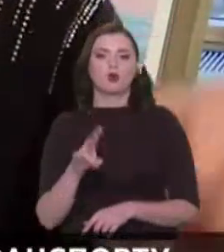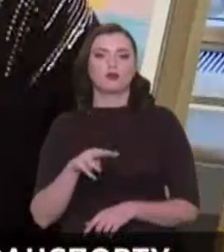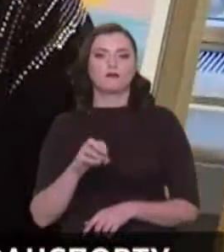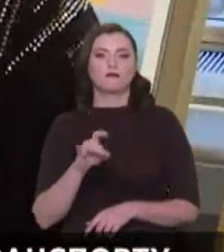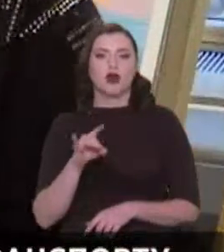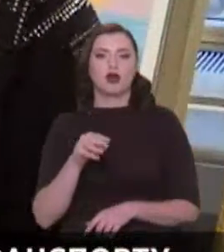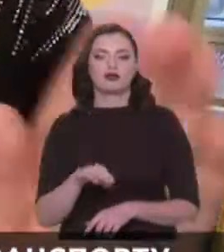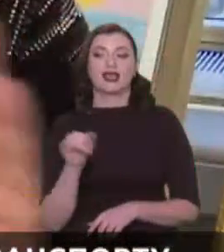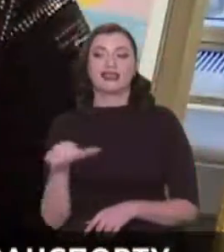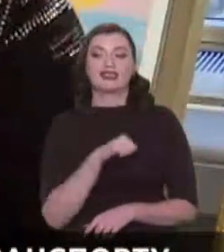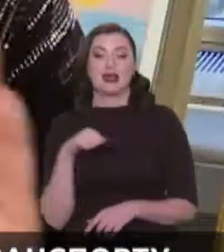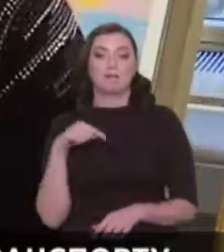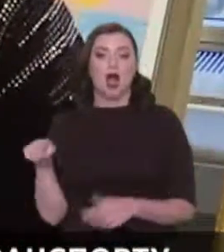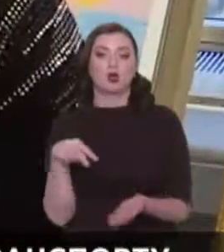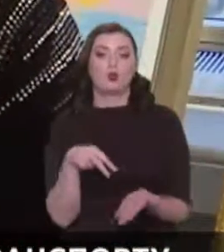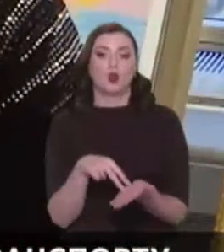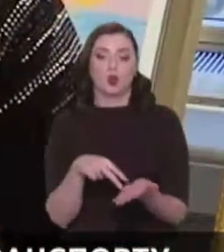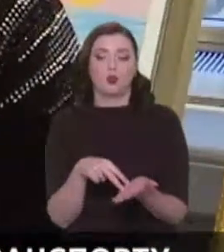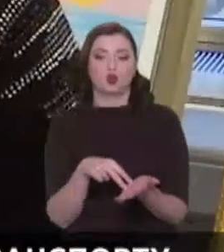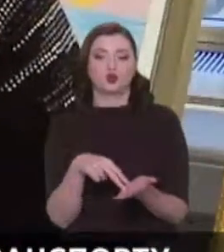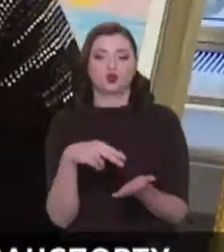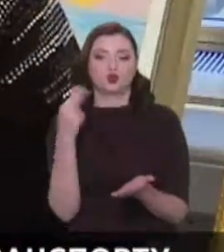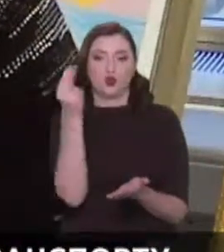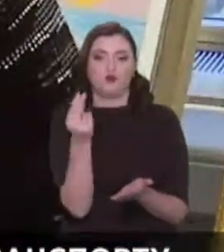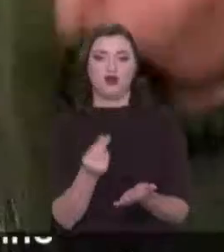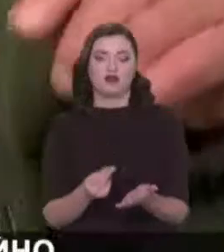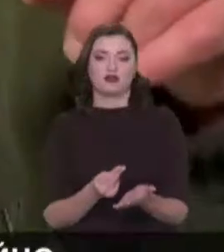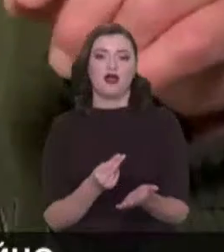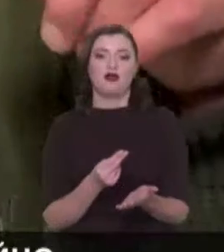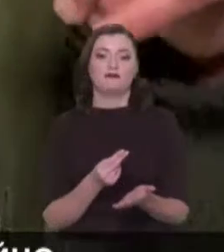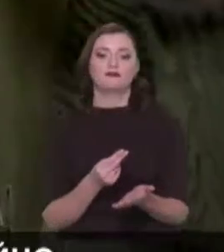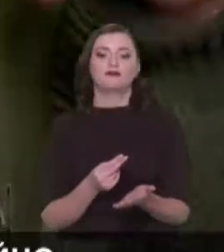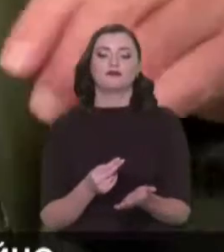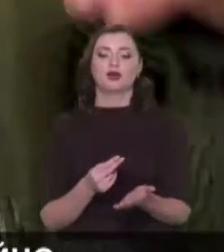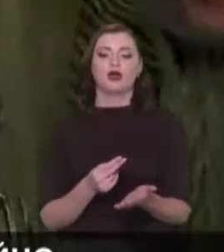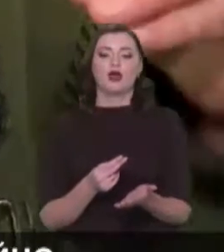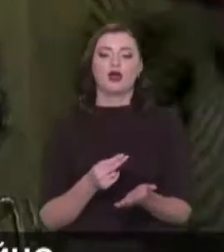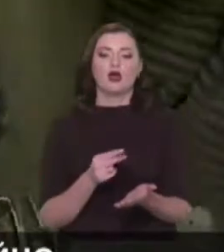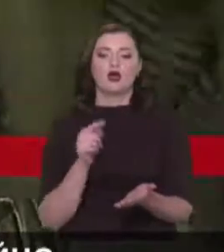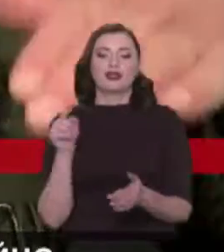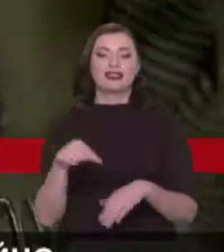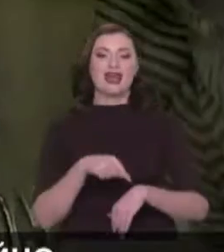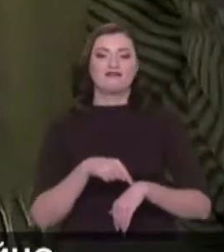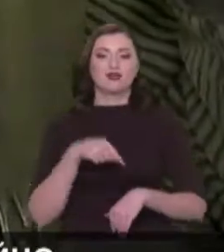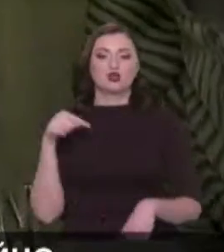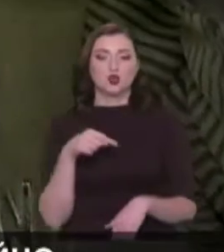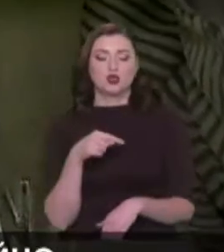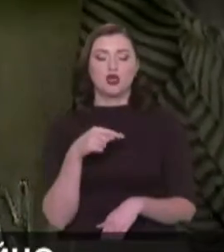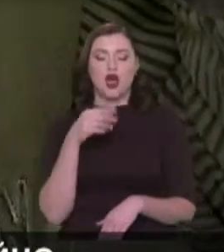йому позувала. Такого вона не робила ні для одного художника. В них оте відчуття